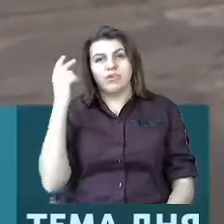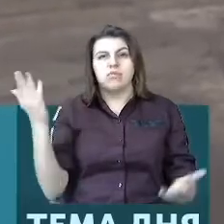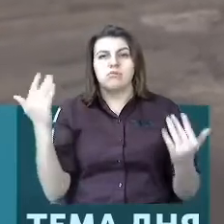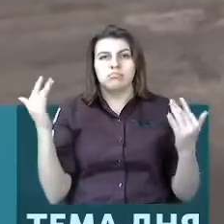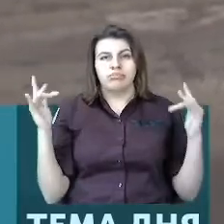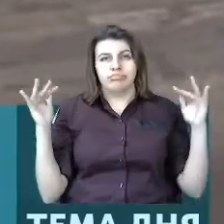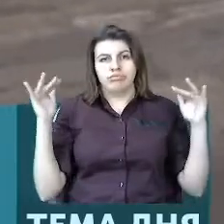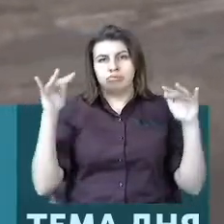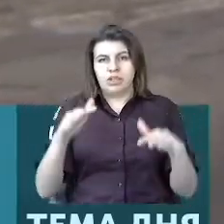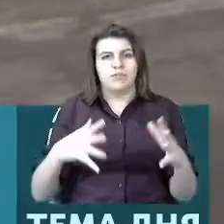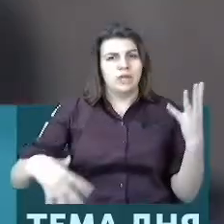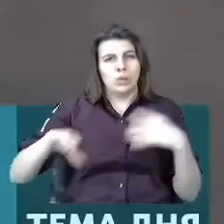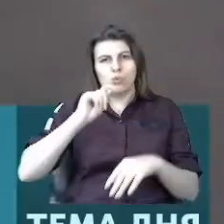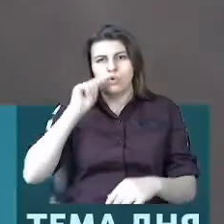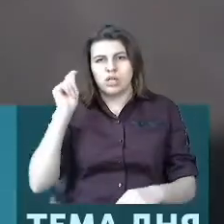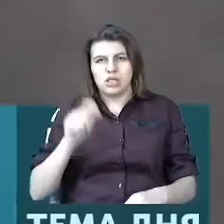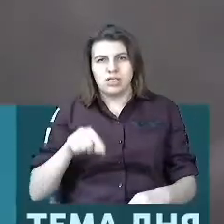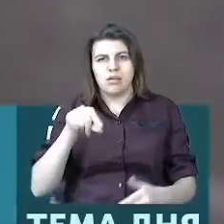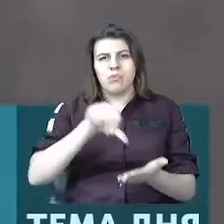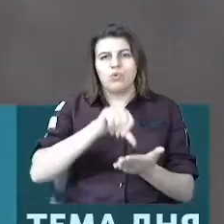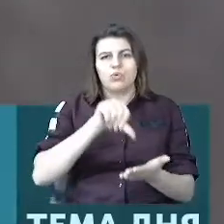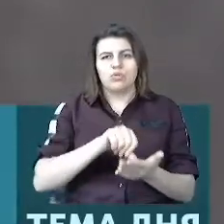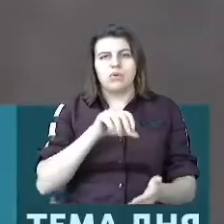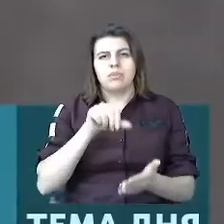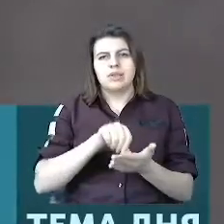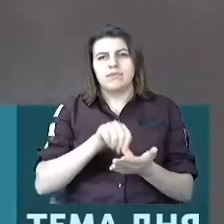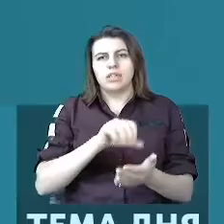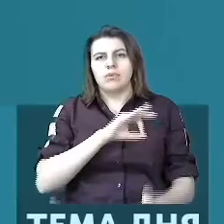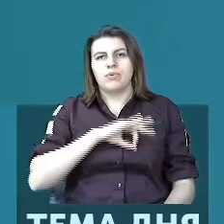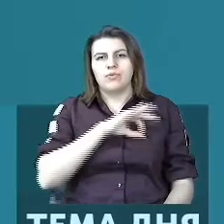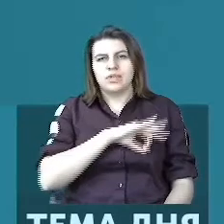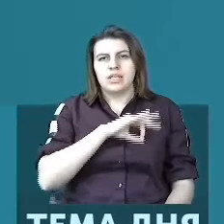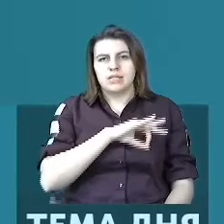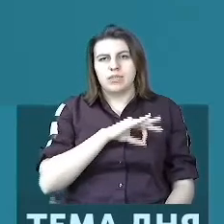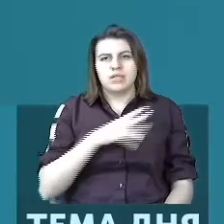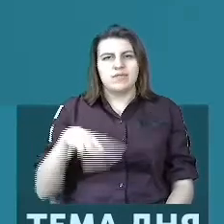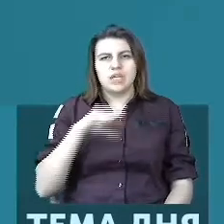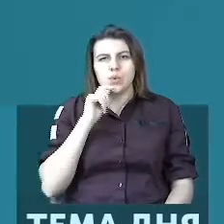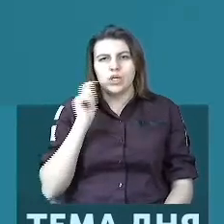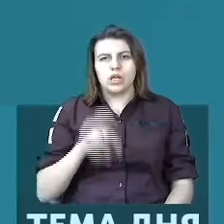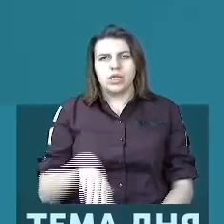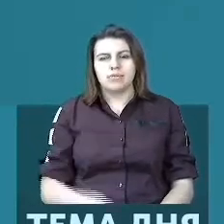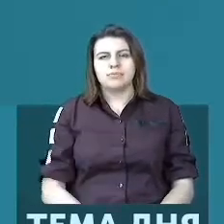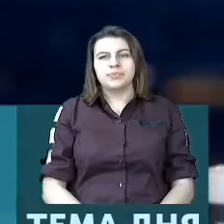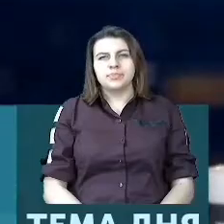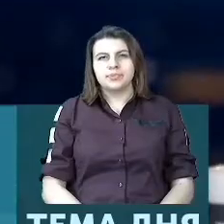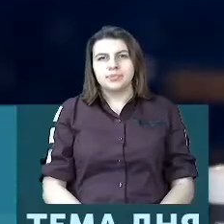взяти участь представники професійних спілок зі всієї України.